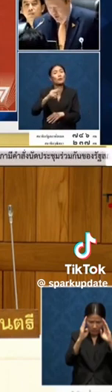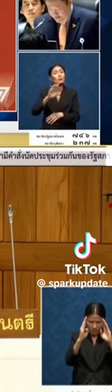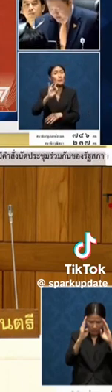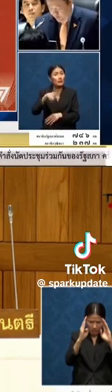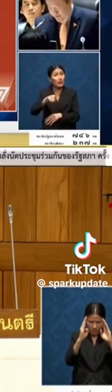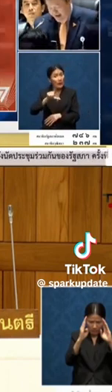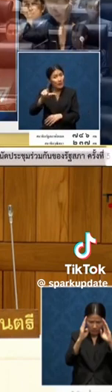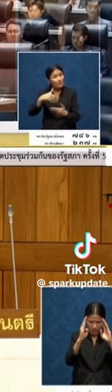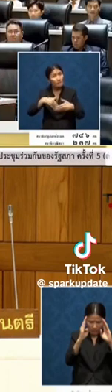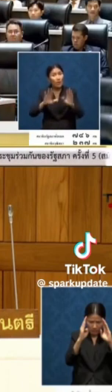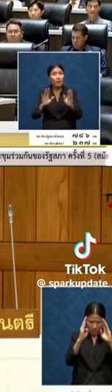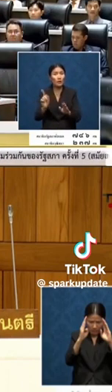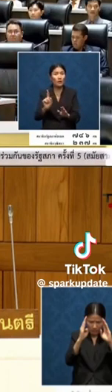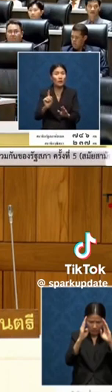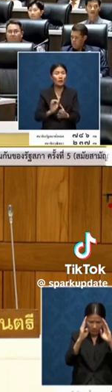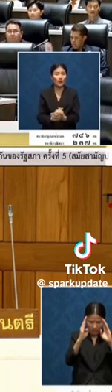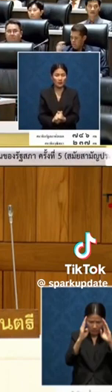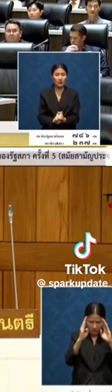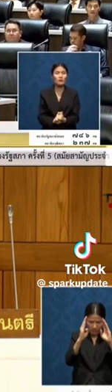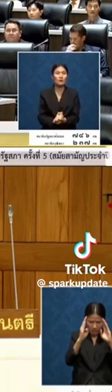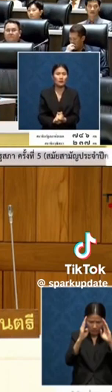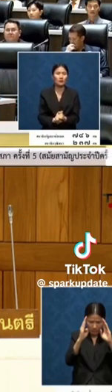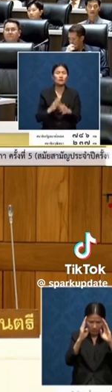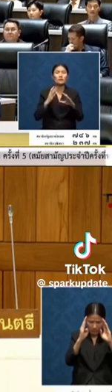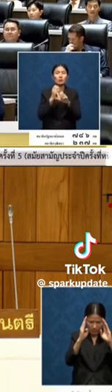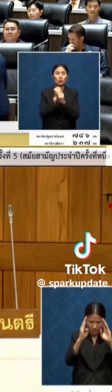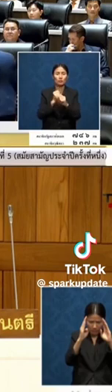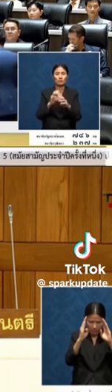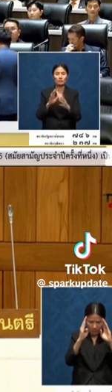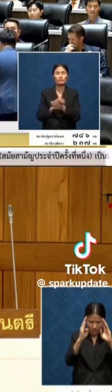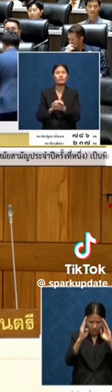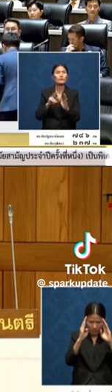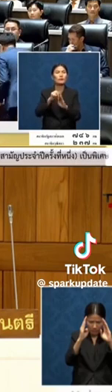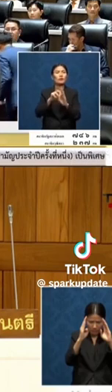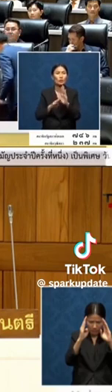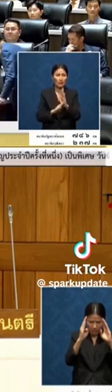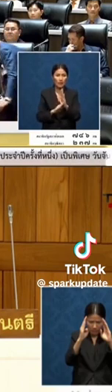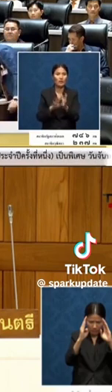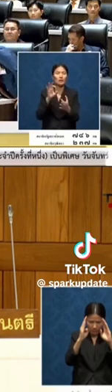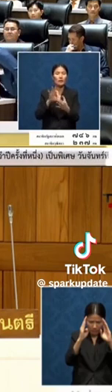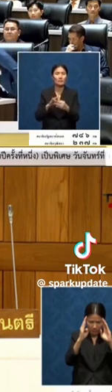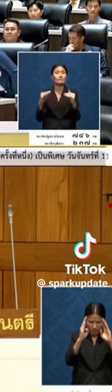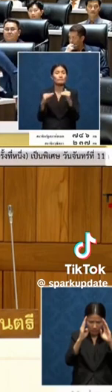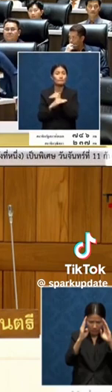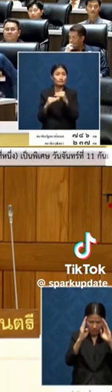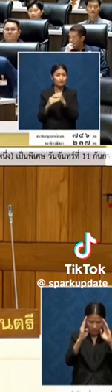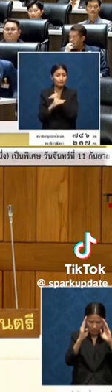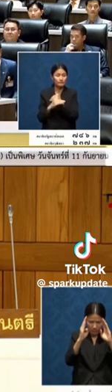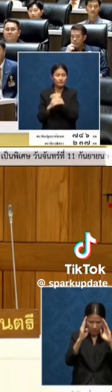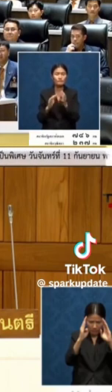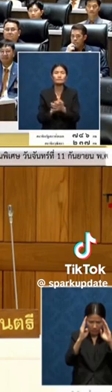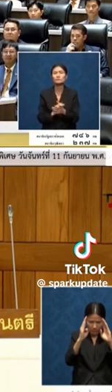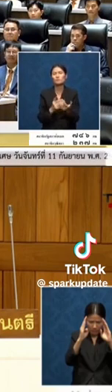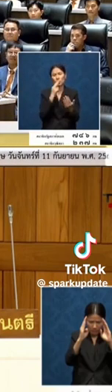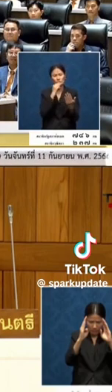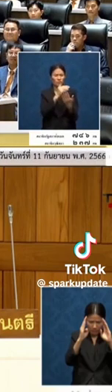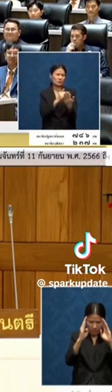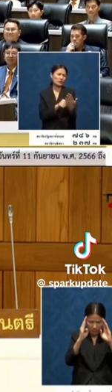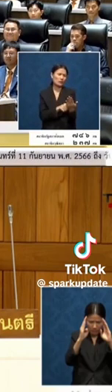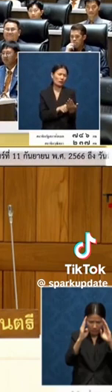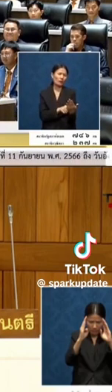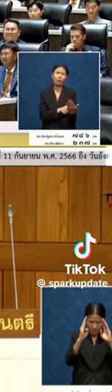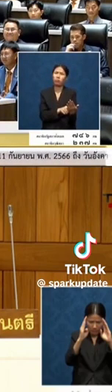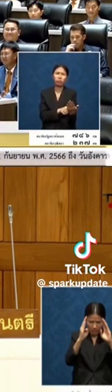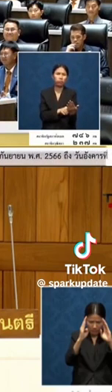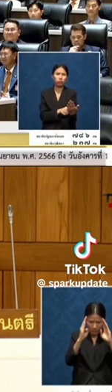โดยสรุปนะครับผมเห็นว่านโยบายด้านการคมนาคมของรัฐบาลเนี่ยกลวงมากอย่